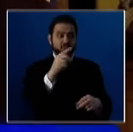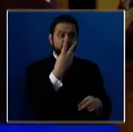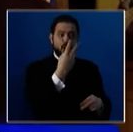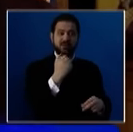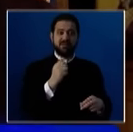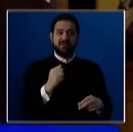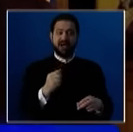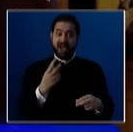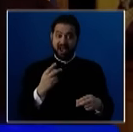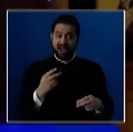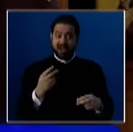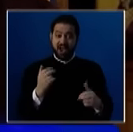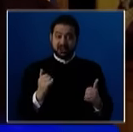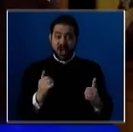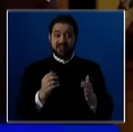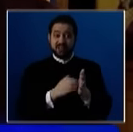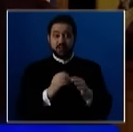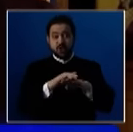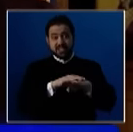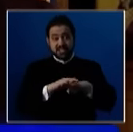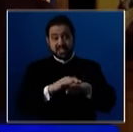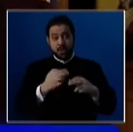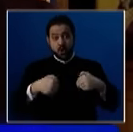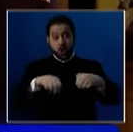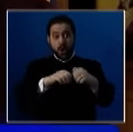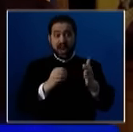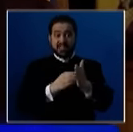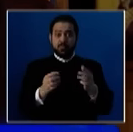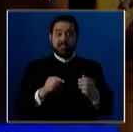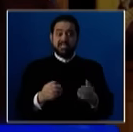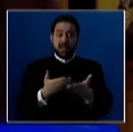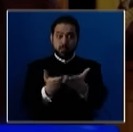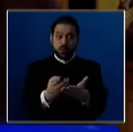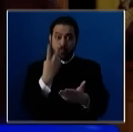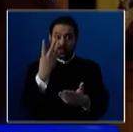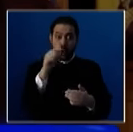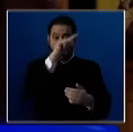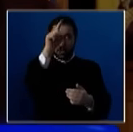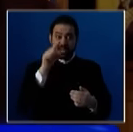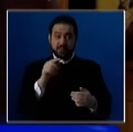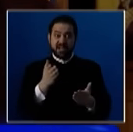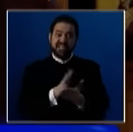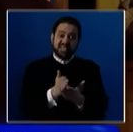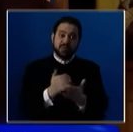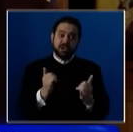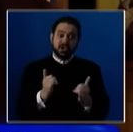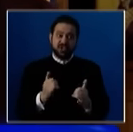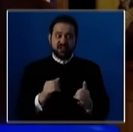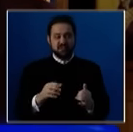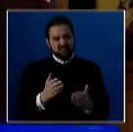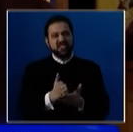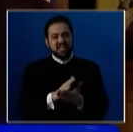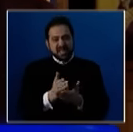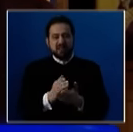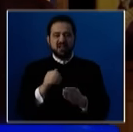bucură de aceeași iubire. Și atunci noi ar trebui să ne punem două întrebări când se întâmplă așa ceva. Se întâmplă